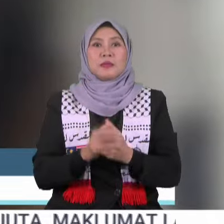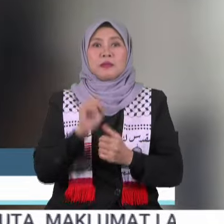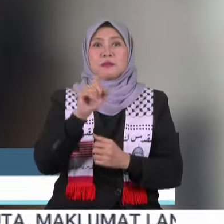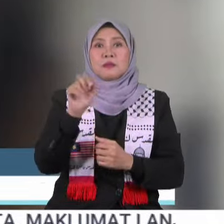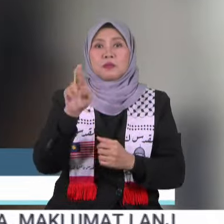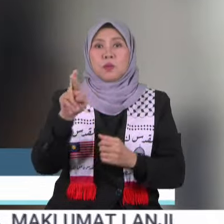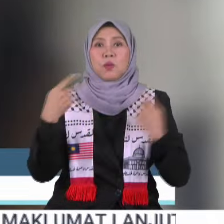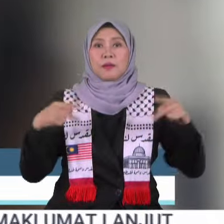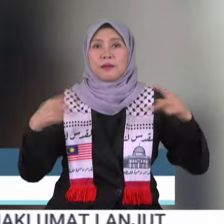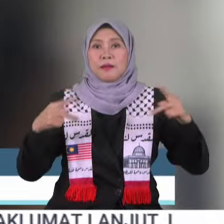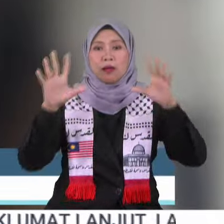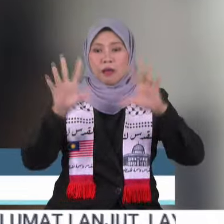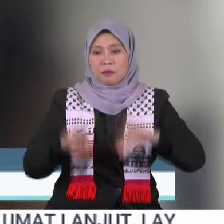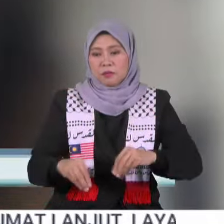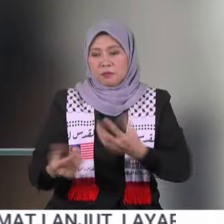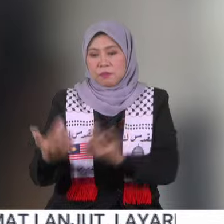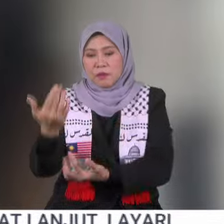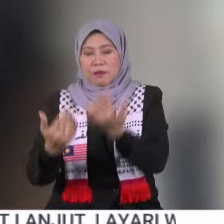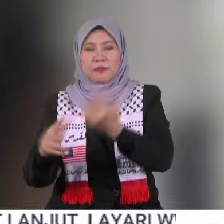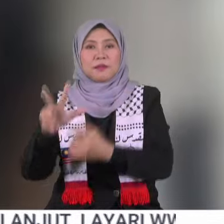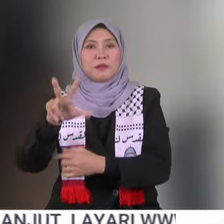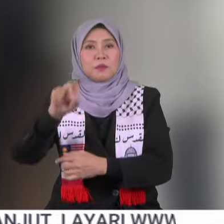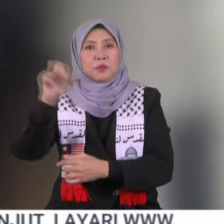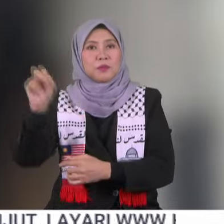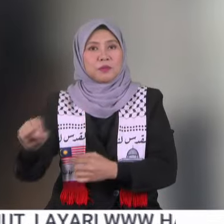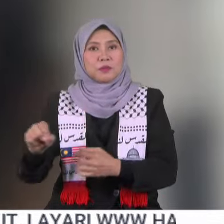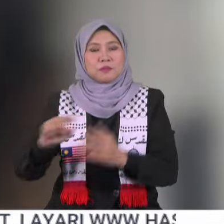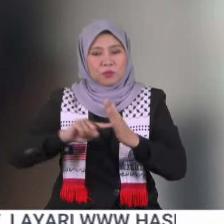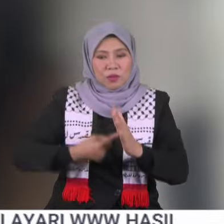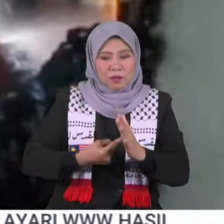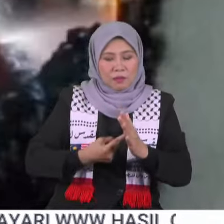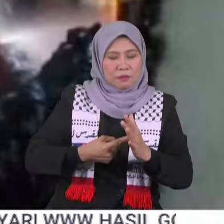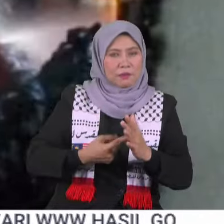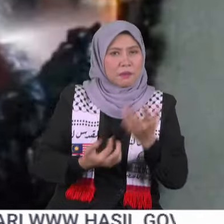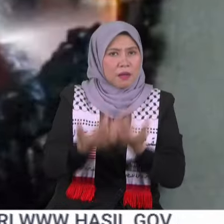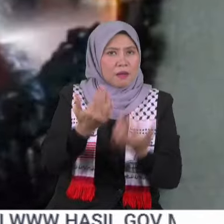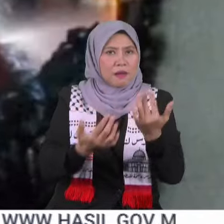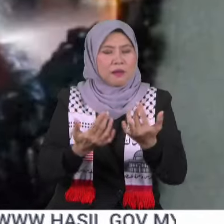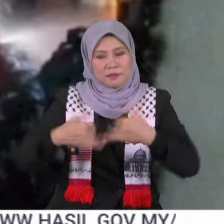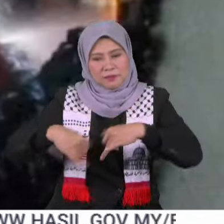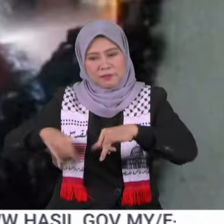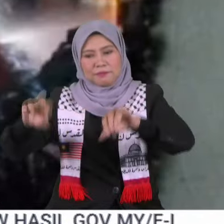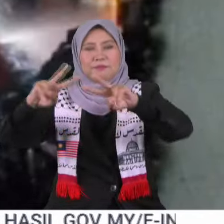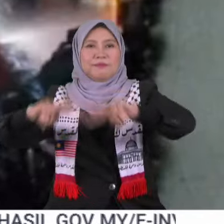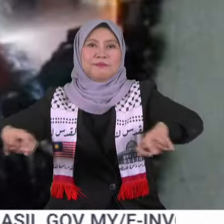musnah kira-kira 30%. Punca dan jumlah kerugian masih dalam siasatan.